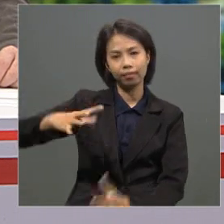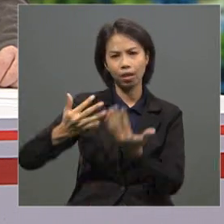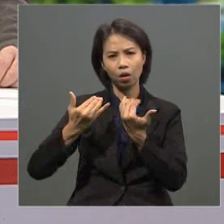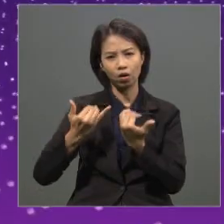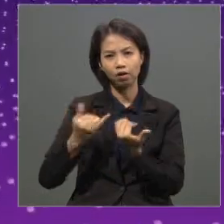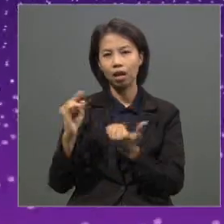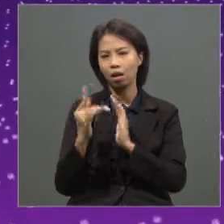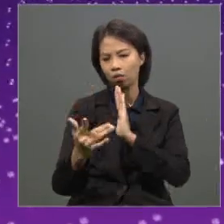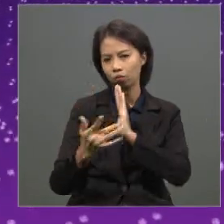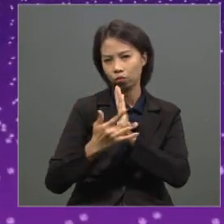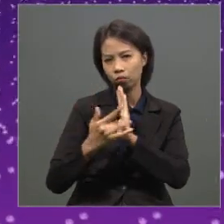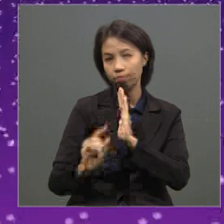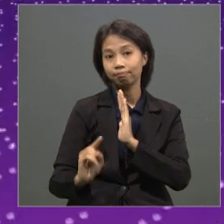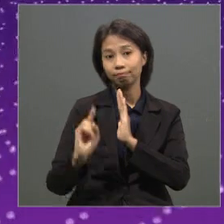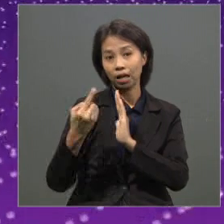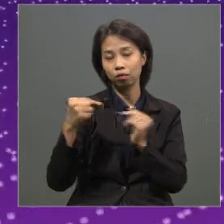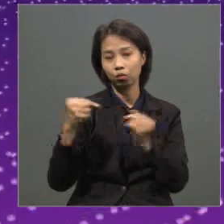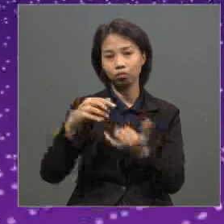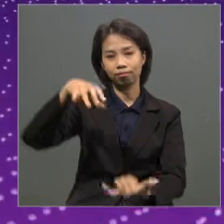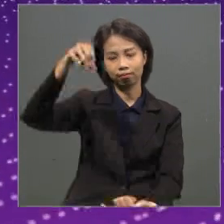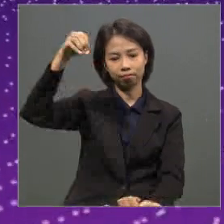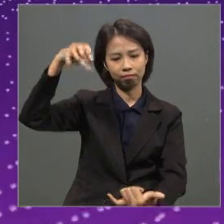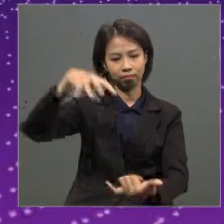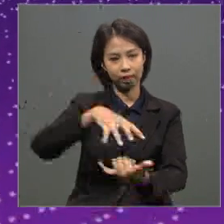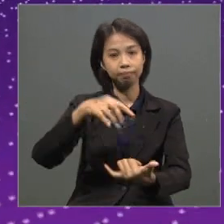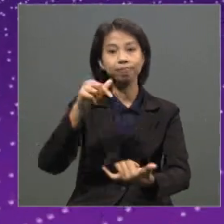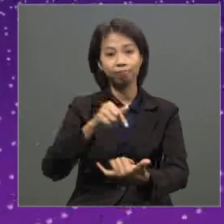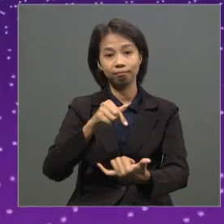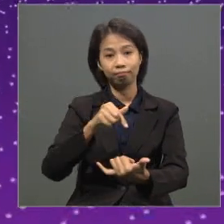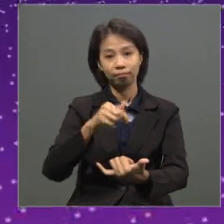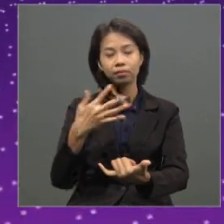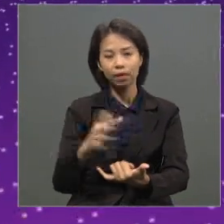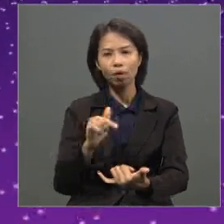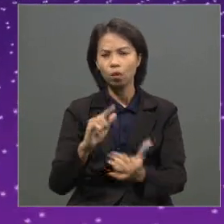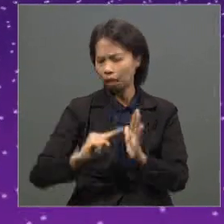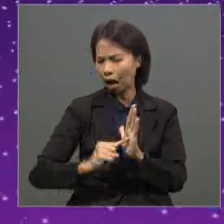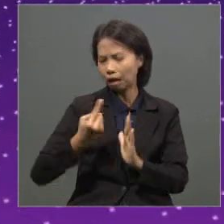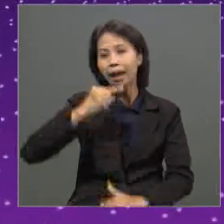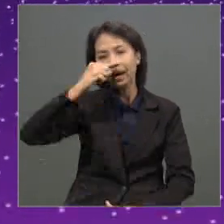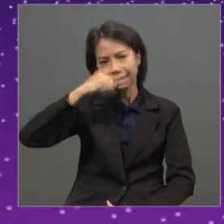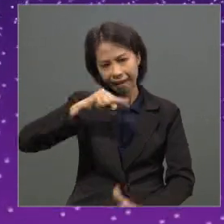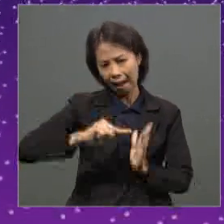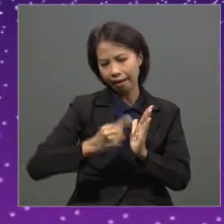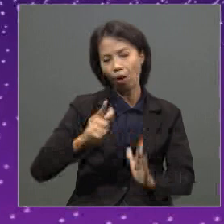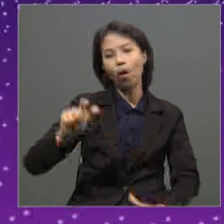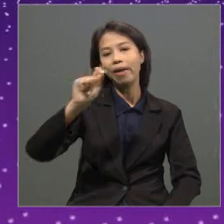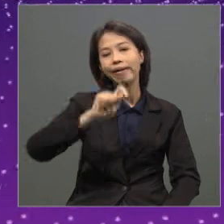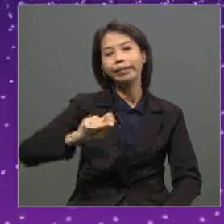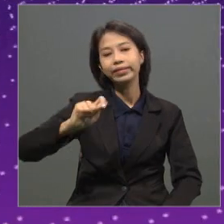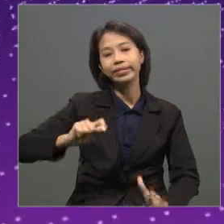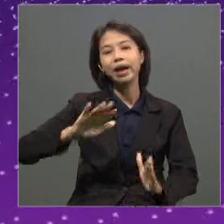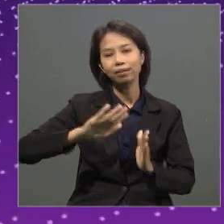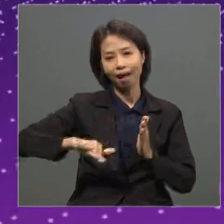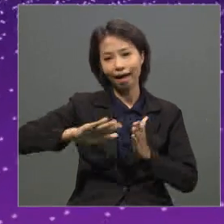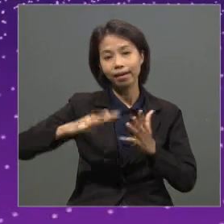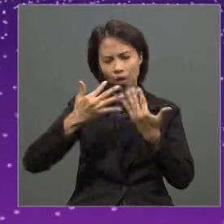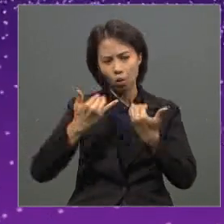เปิดตัวเทคโนโลยีภาพวินิจฉัยทางเวชศาสตร์นิวเคลียร์แห่งแรกในไทยและแห่งแรกของเอเชียตะวันออกเฉียงใต้ด้วยนะครับพร้อมสำหรับ